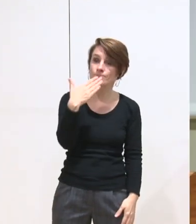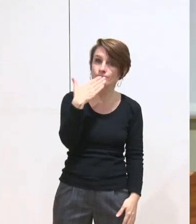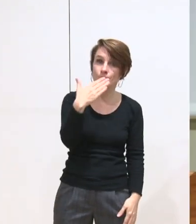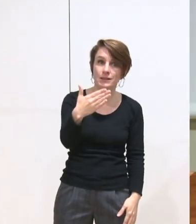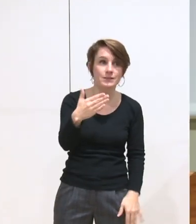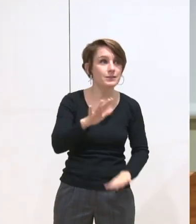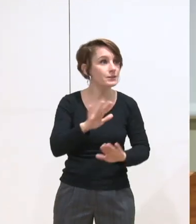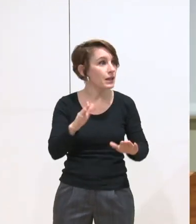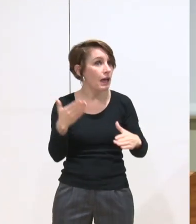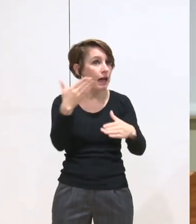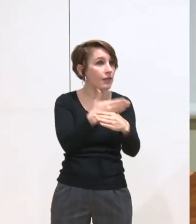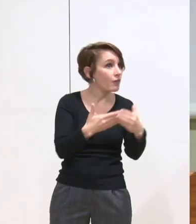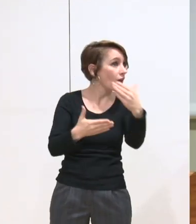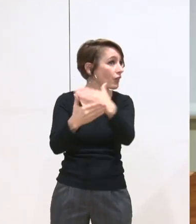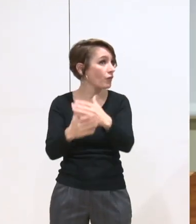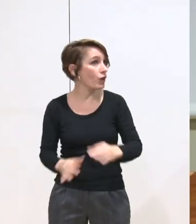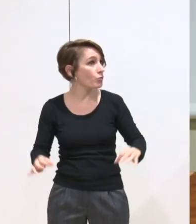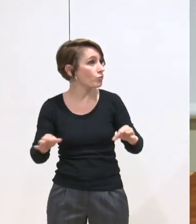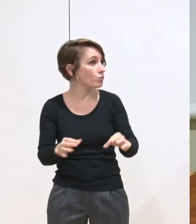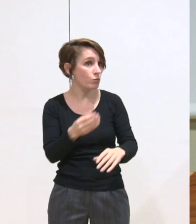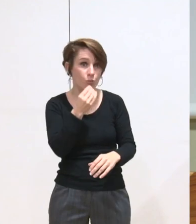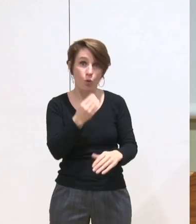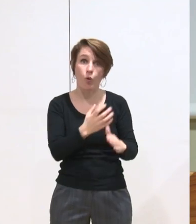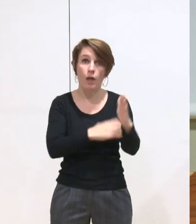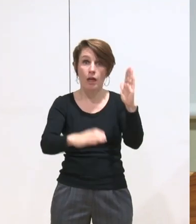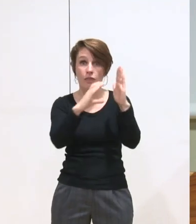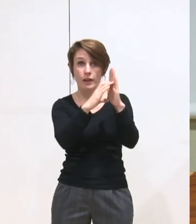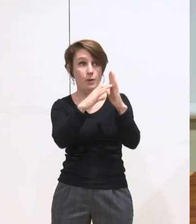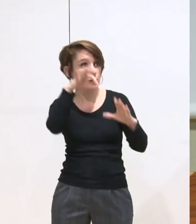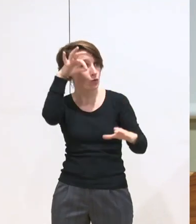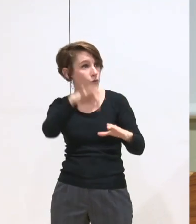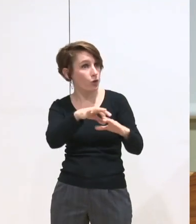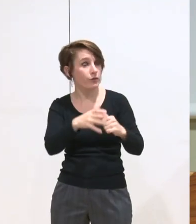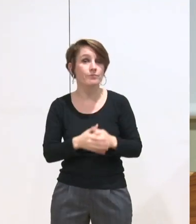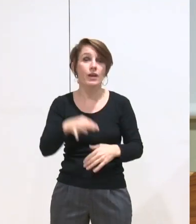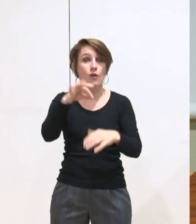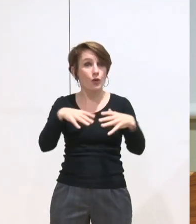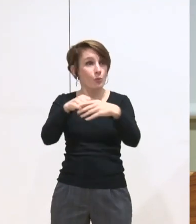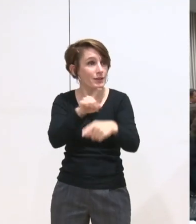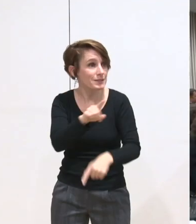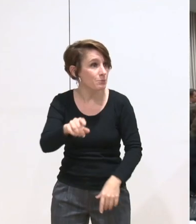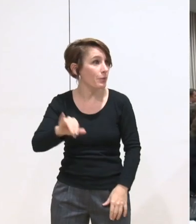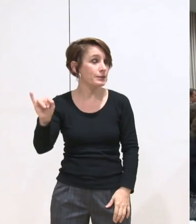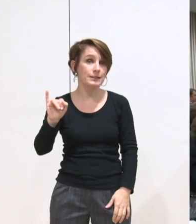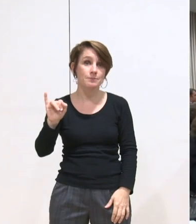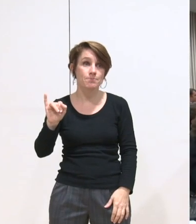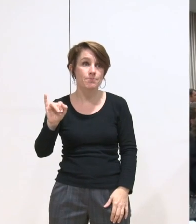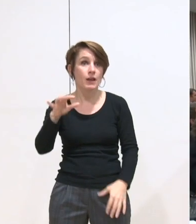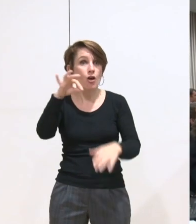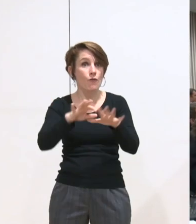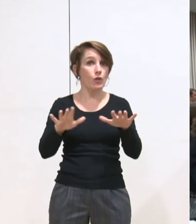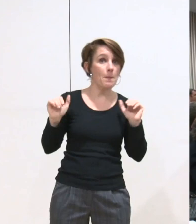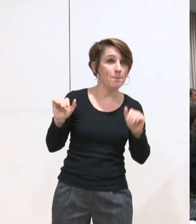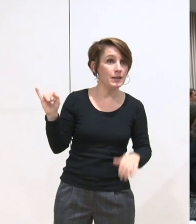d'intervention, je mets cette délibération aux voix. Donc, qui ne prend pas part au vote ? Qui